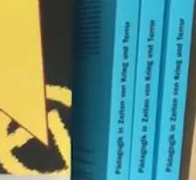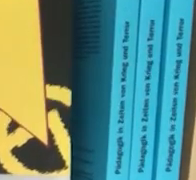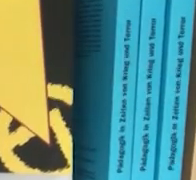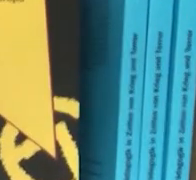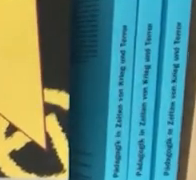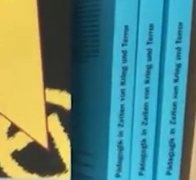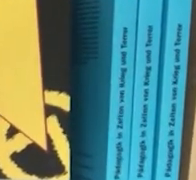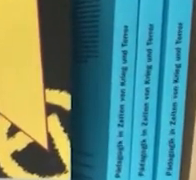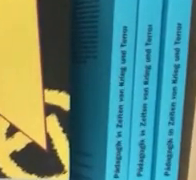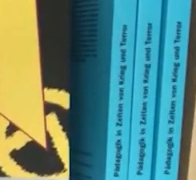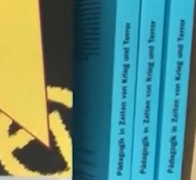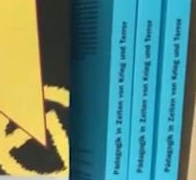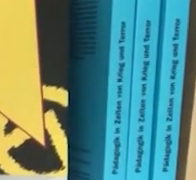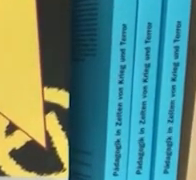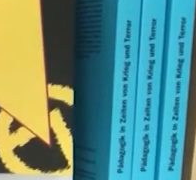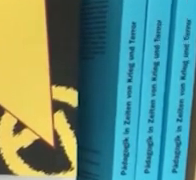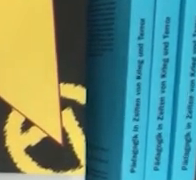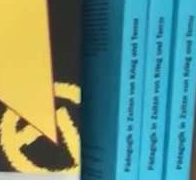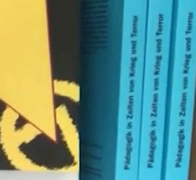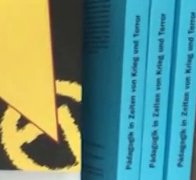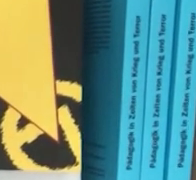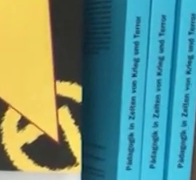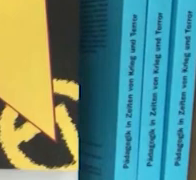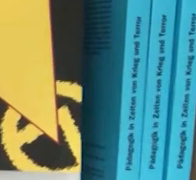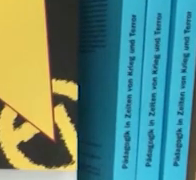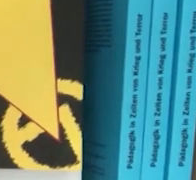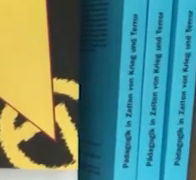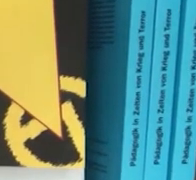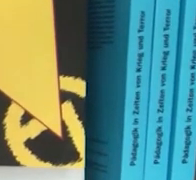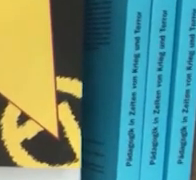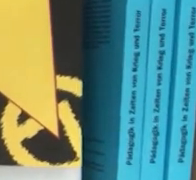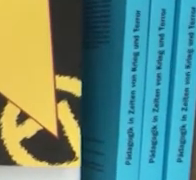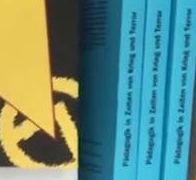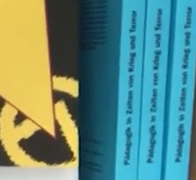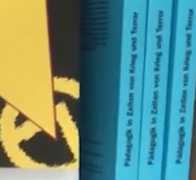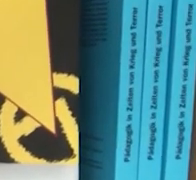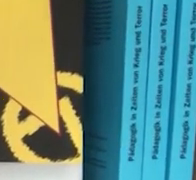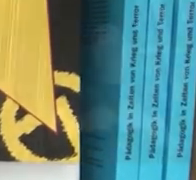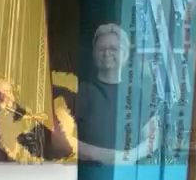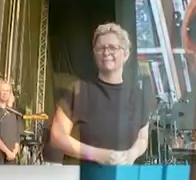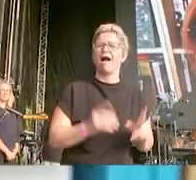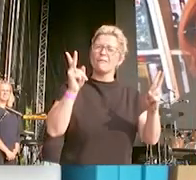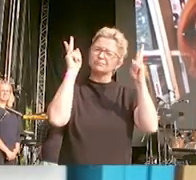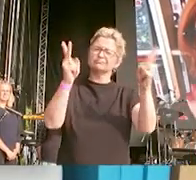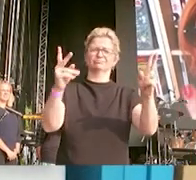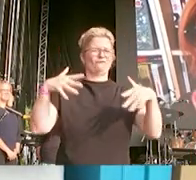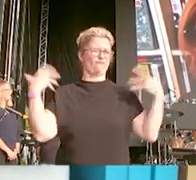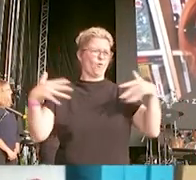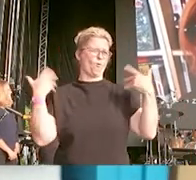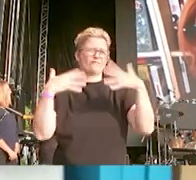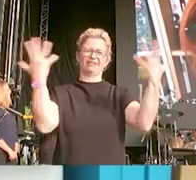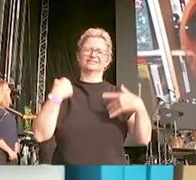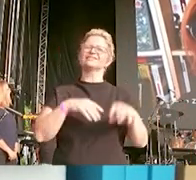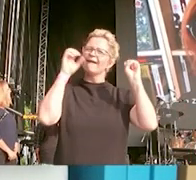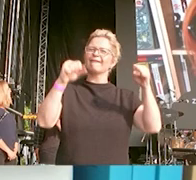Sexismus, Homophobie und so weiter zu demonstrieren. Leider kann ich nicht bei euch sein heute, aber ich freue mich, dass ich es zumindest auf